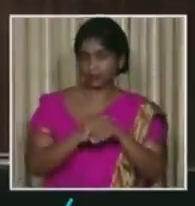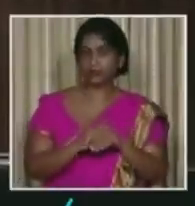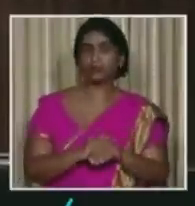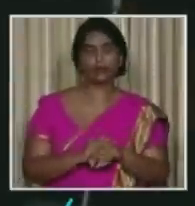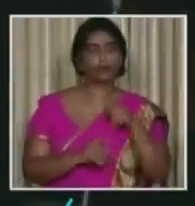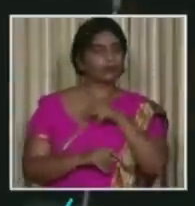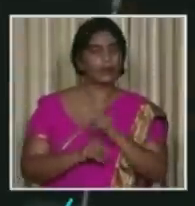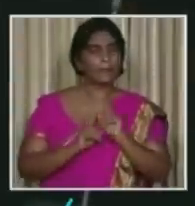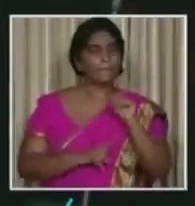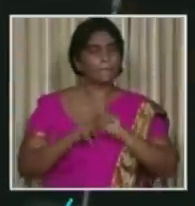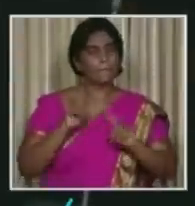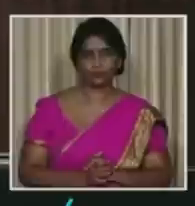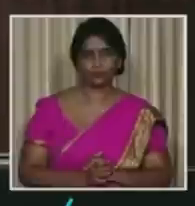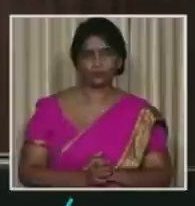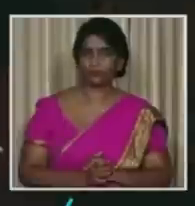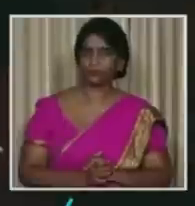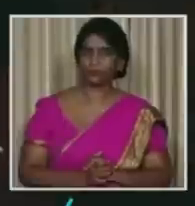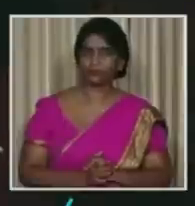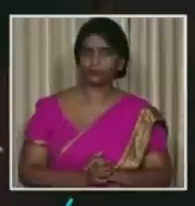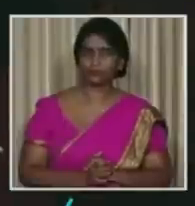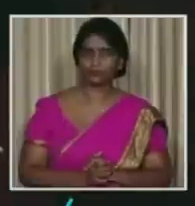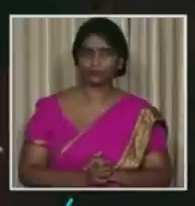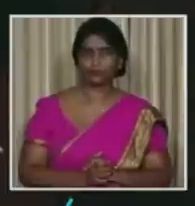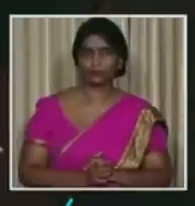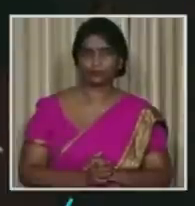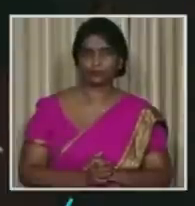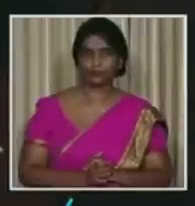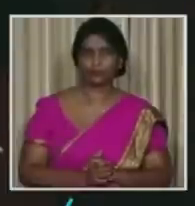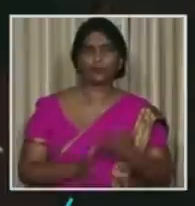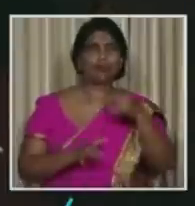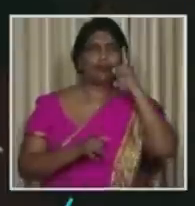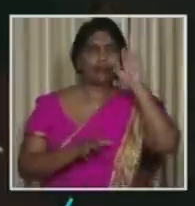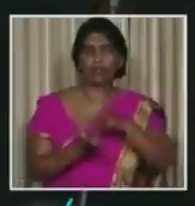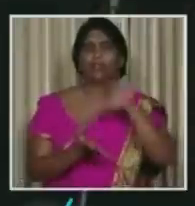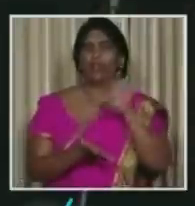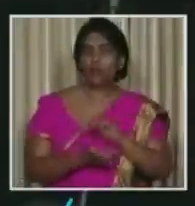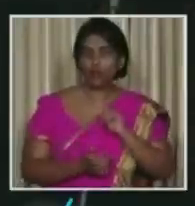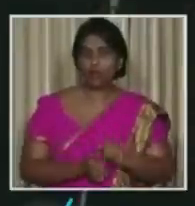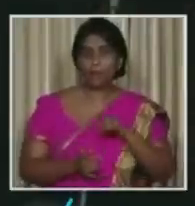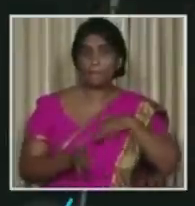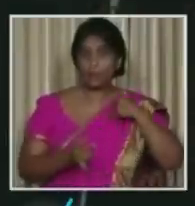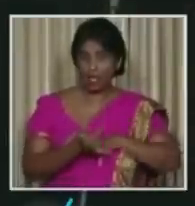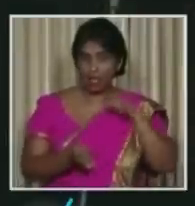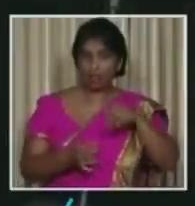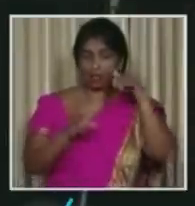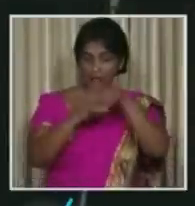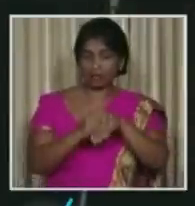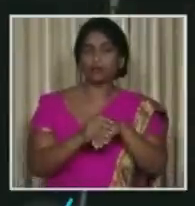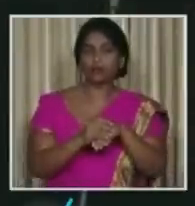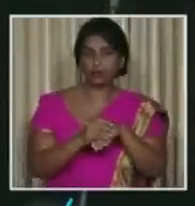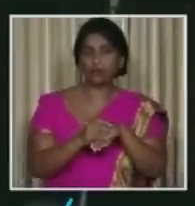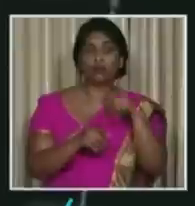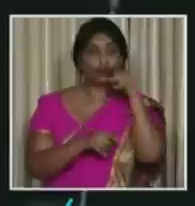කියලා. එතකොට මේ පාර්ලිමේන්තුව අනීතිකද? අනීතිකව ඉන්නේ කෙනෙකුට උත්තර දෙන්න මම ලෑස්ති නැහැ ඇත්තටම. මහලේකම් හැටියට අතන හිටගෙන ඉඳගෙන